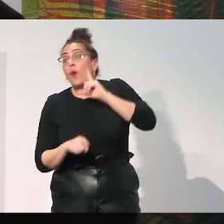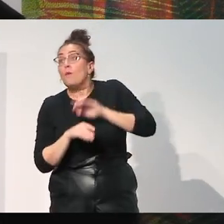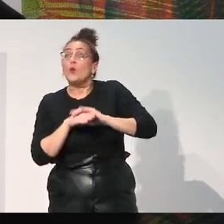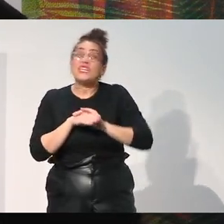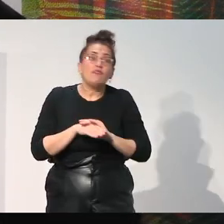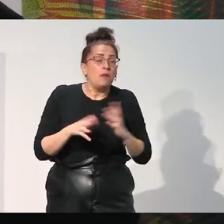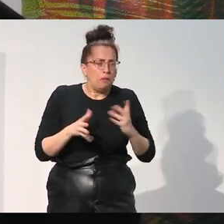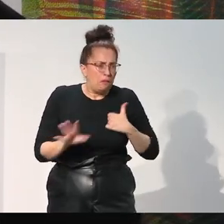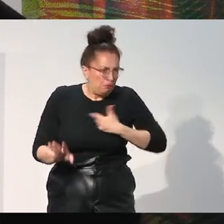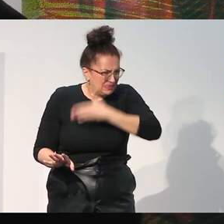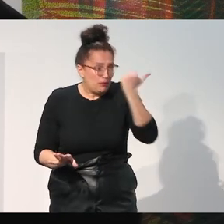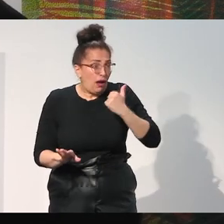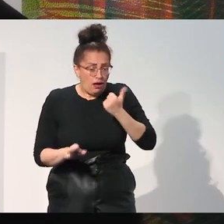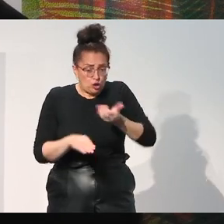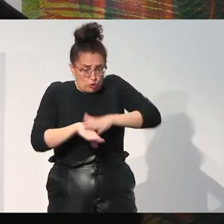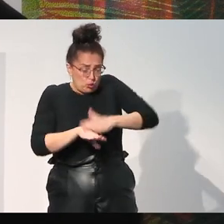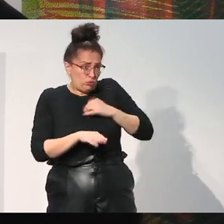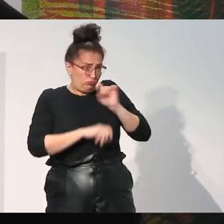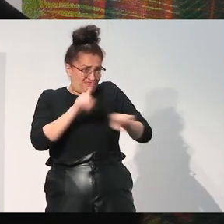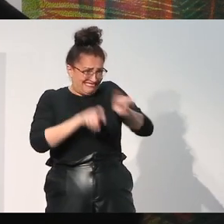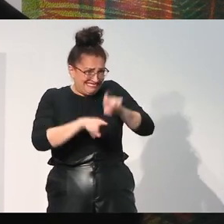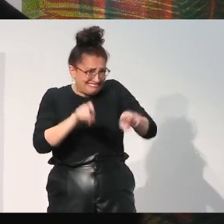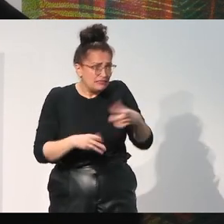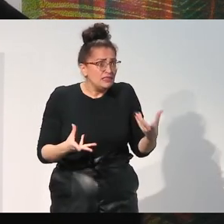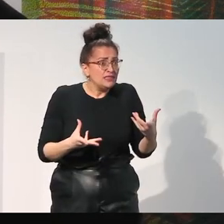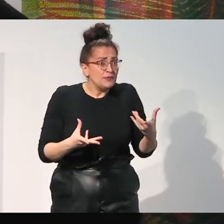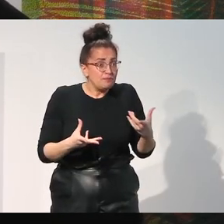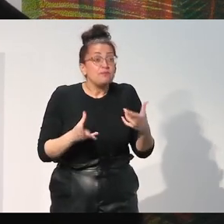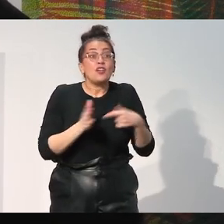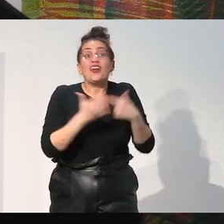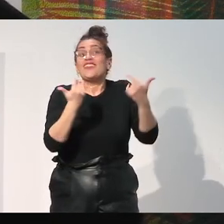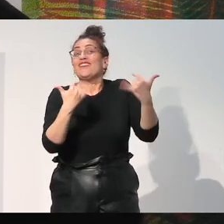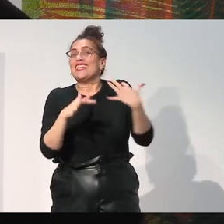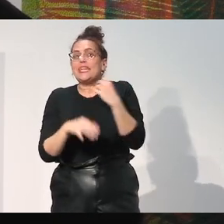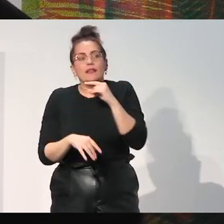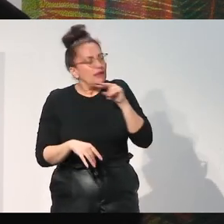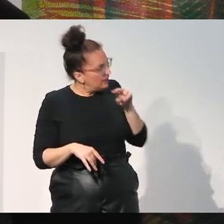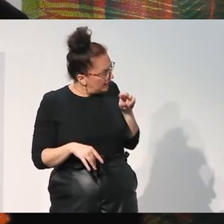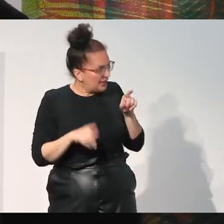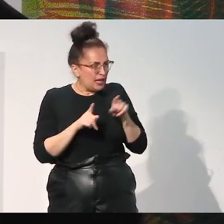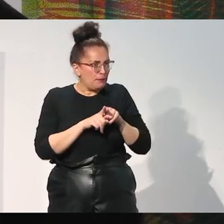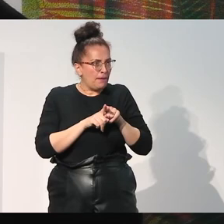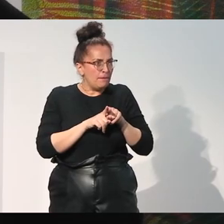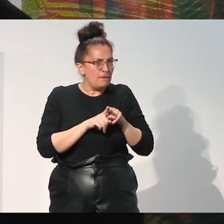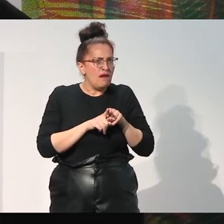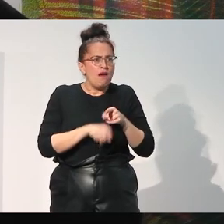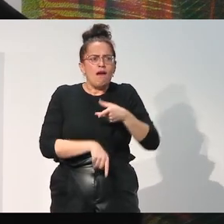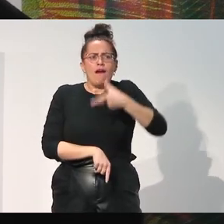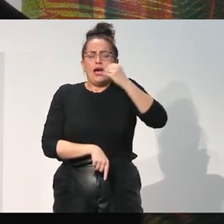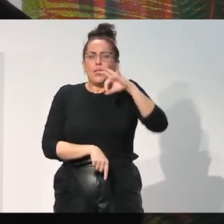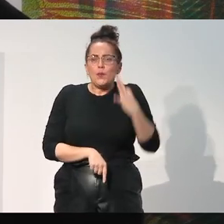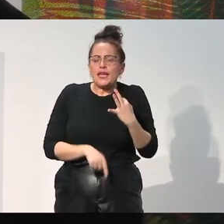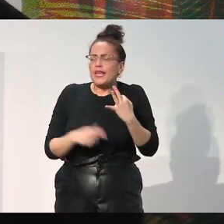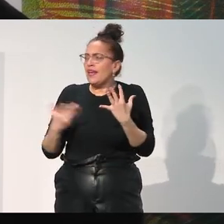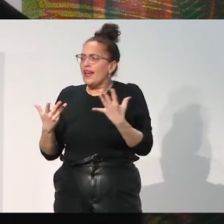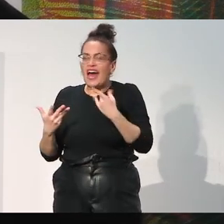c'est toujours très difficile de comprendre la raison pour laquelle on l'a fait. Mais disons qu'en regardant ce documentaire-là, j'ai comme obtenu une mini-réponse, une mini-assurance de « Ah oui,